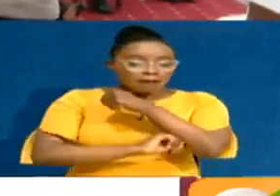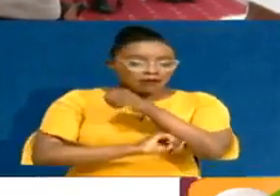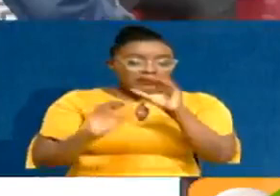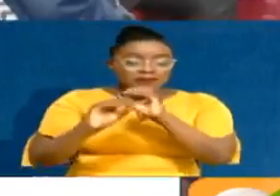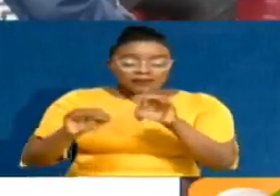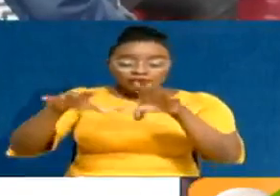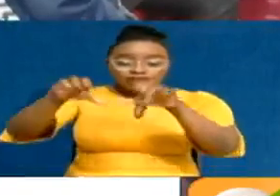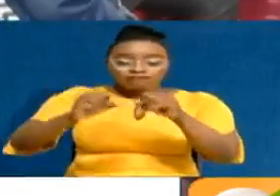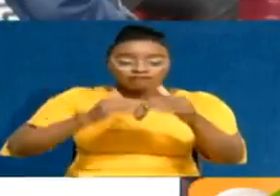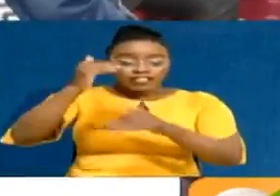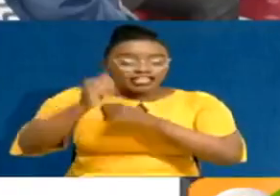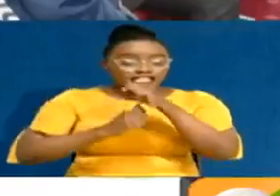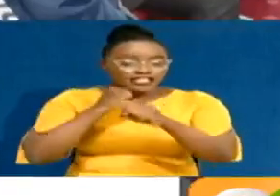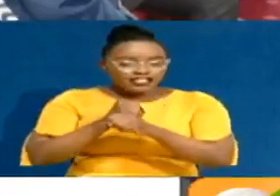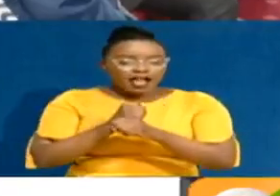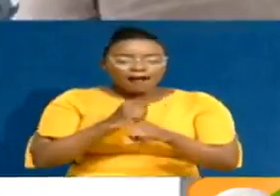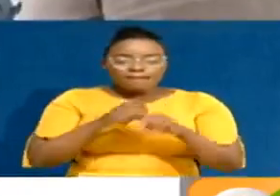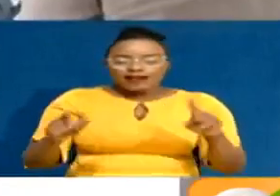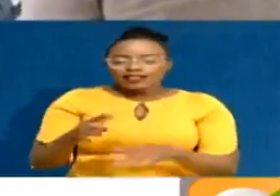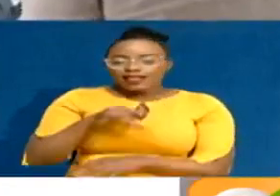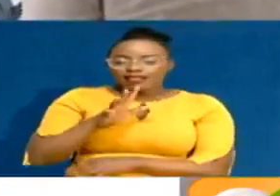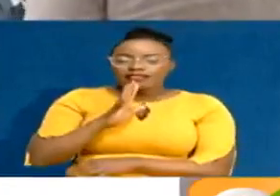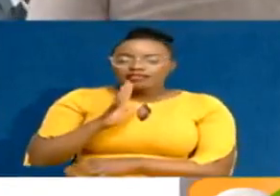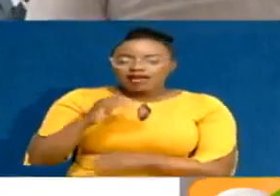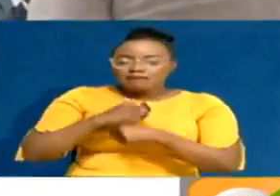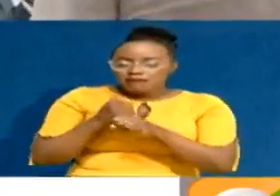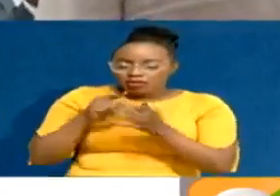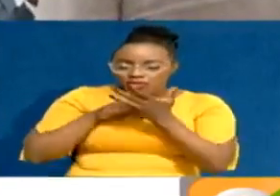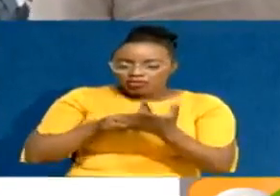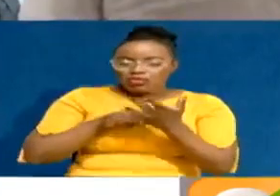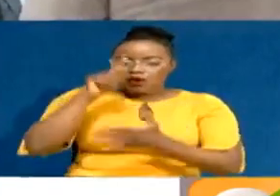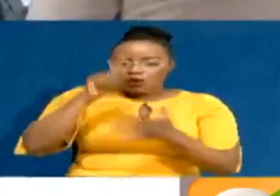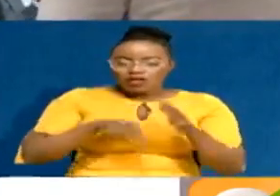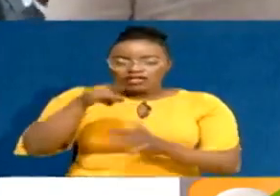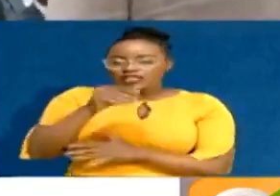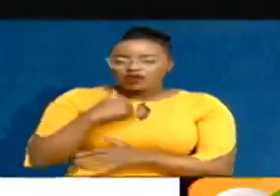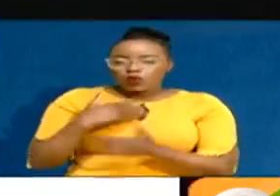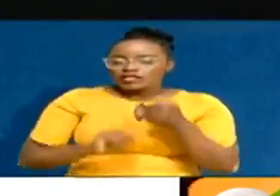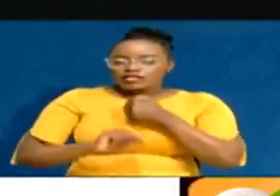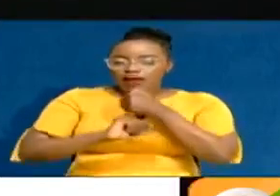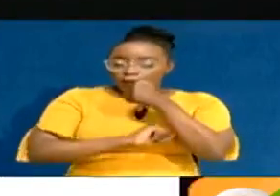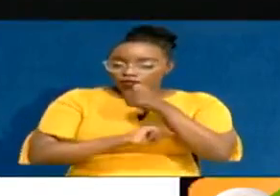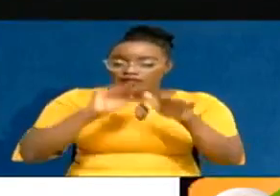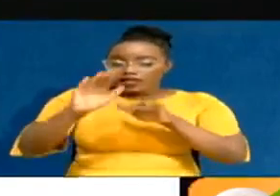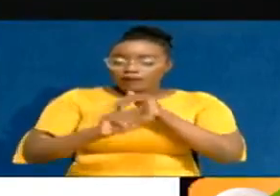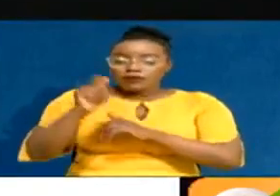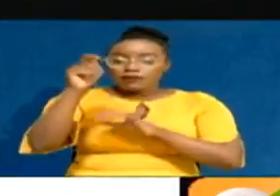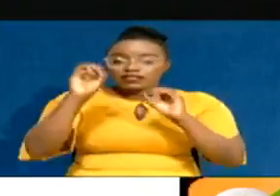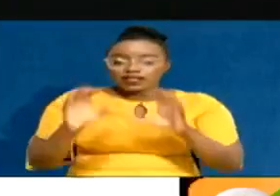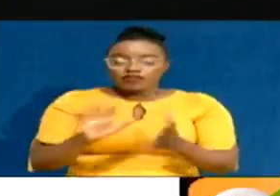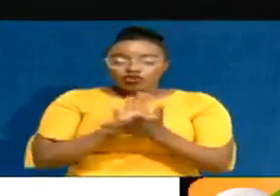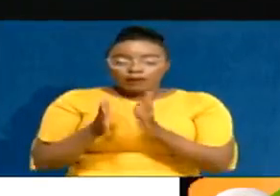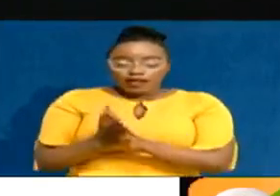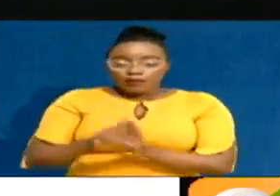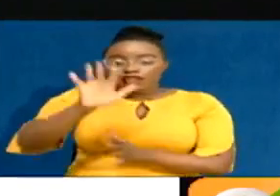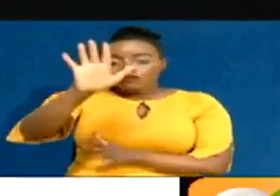mkono kumrithi mwaka ujao, matamshi ya rais yalionekana kutilia mkazo dhana kuwa hatapigia debe azma ya naibu wake kuwa